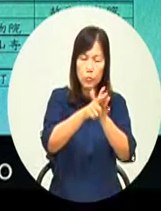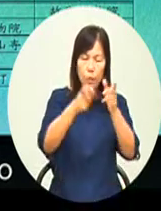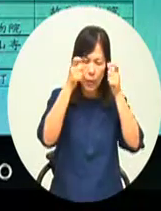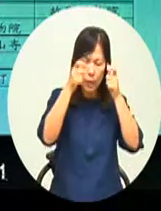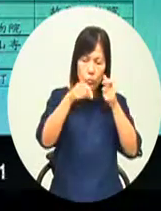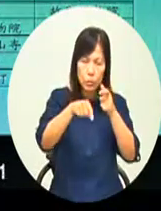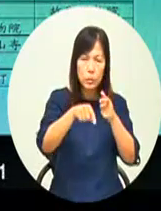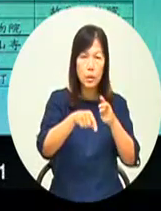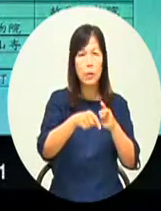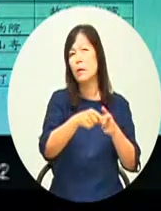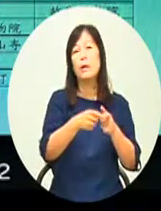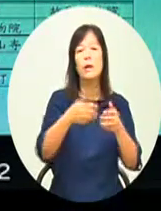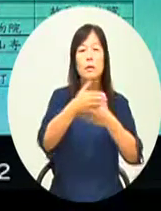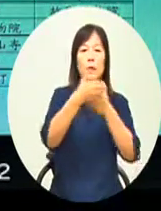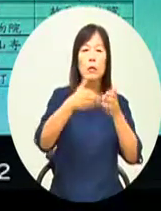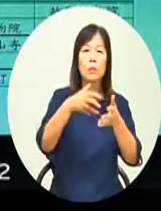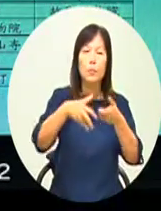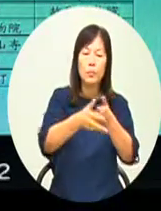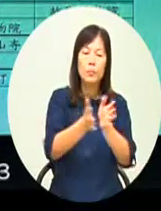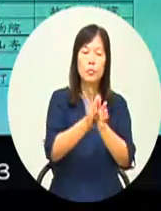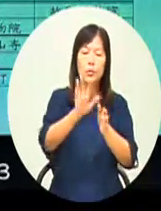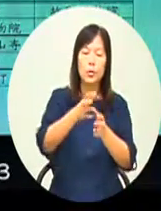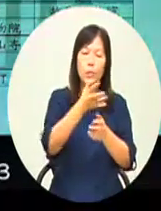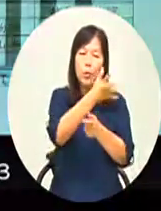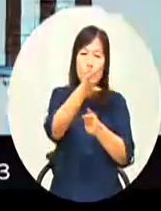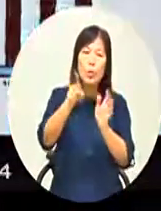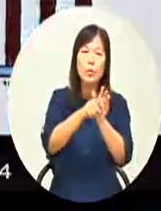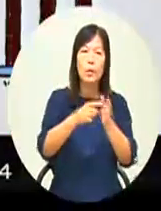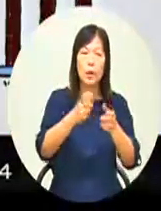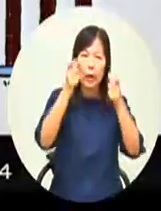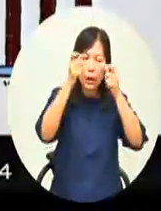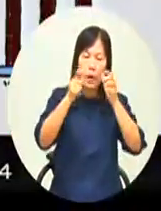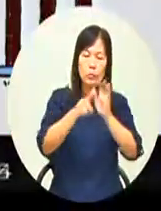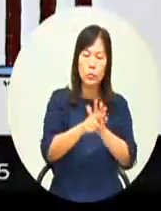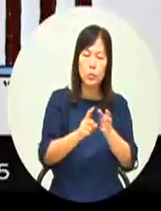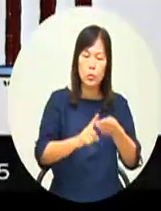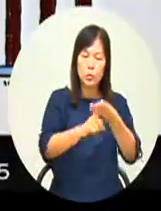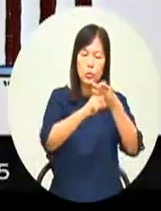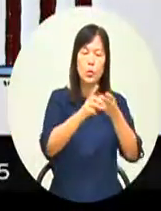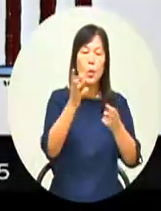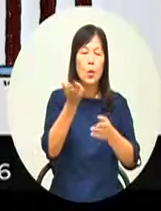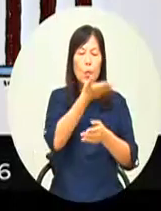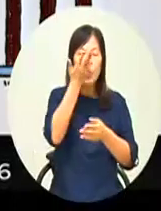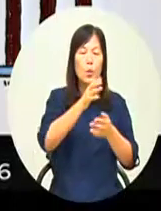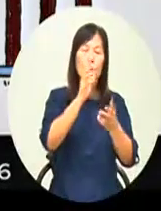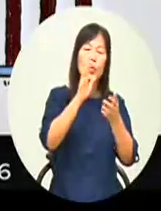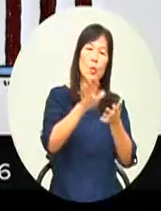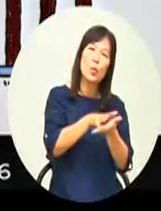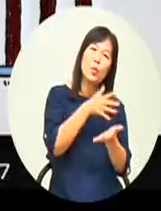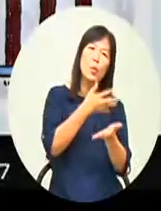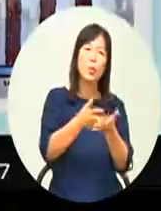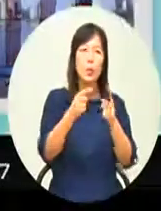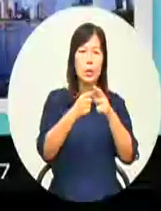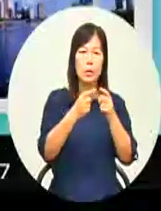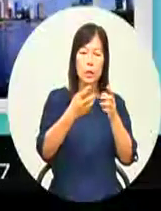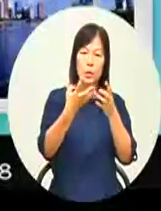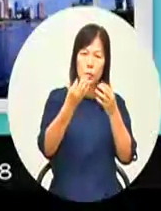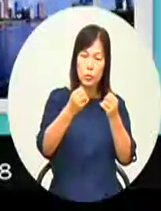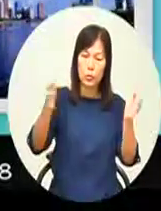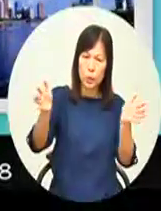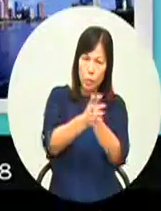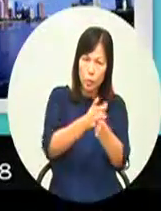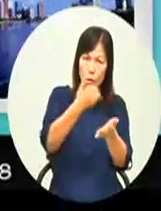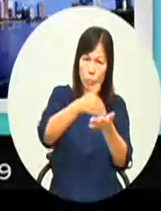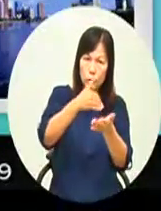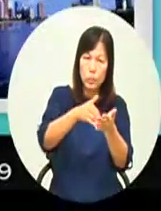分，交通部观光局也做了一部分，就是高雄市主要的观光休憩游客人数的一个统计。这